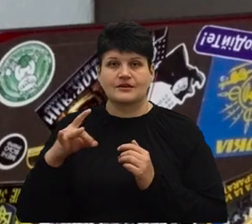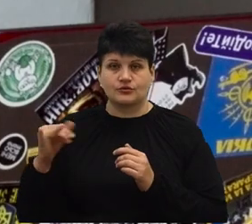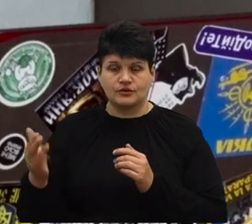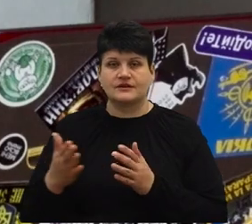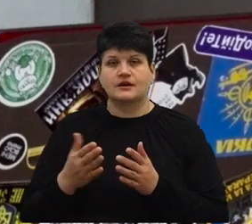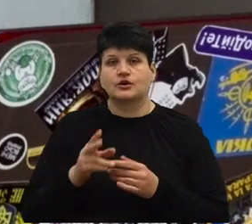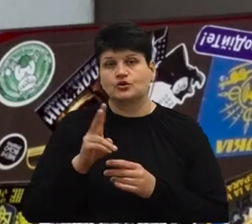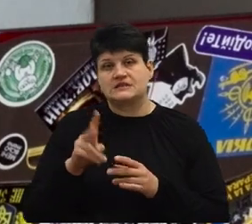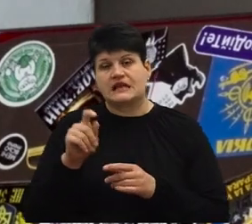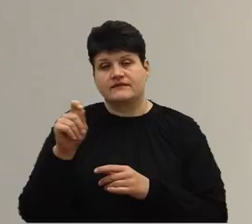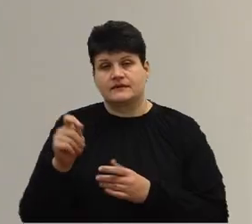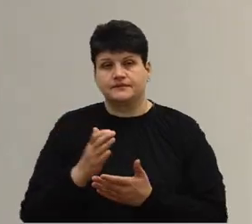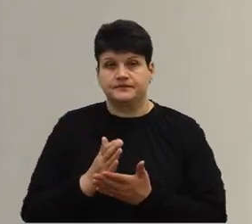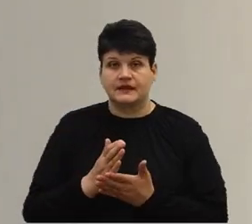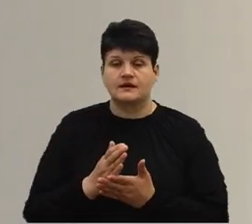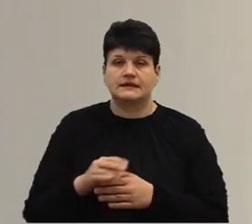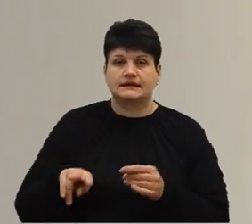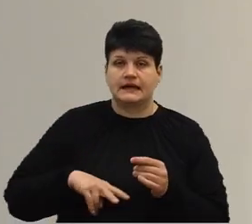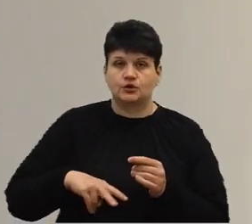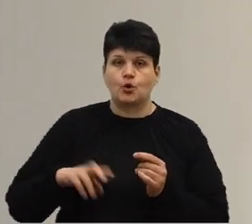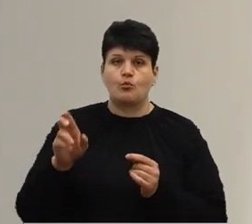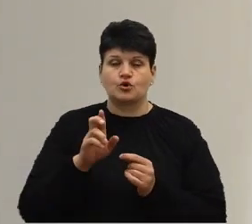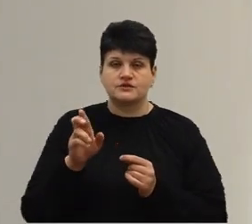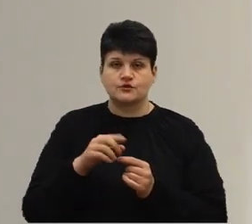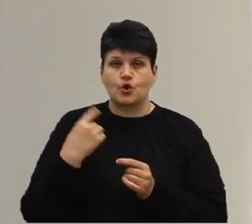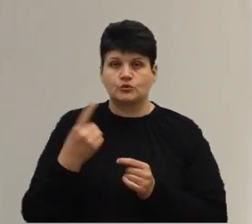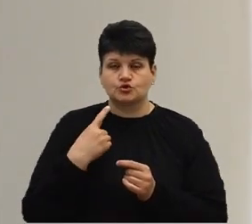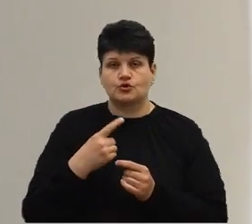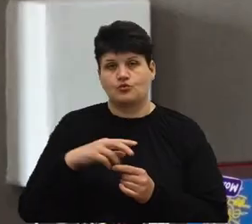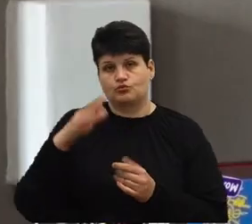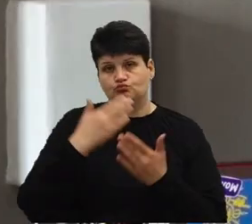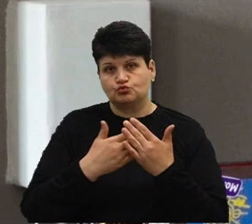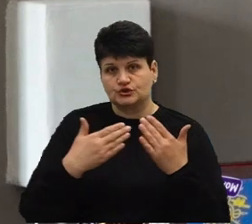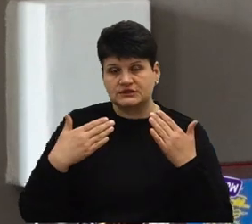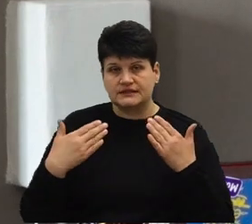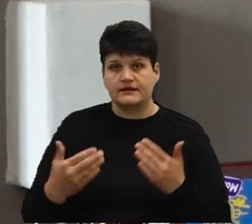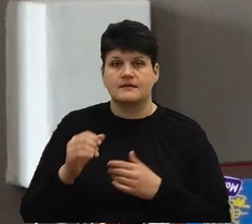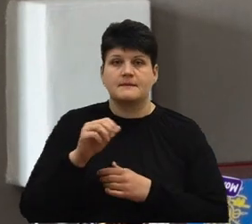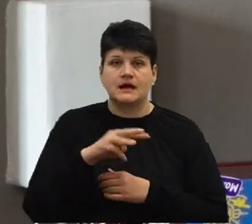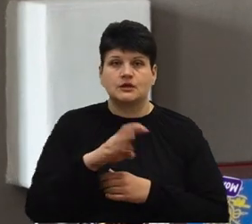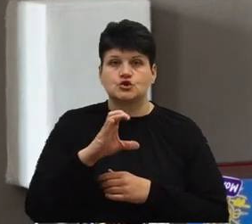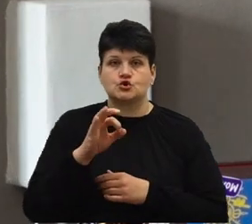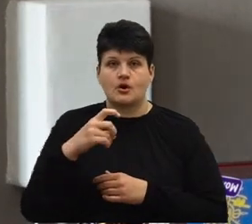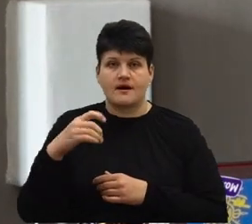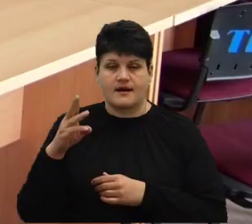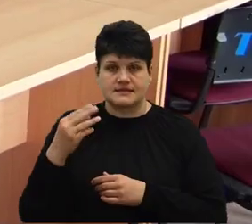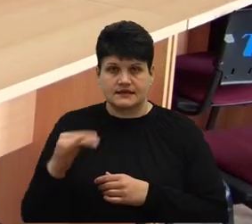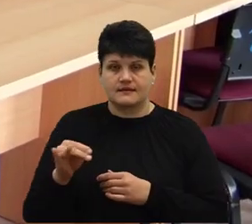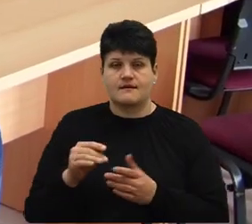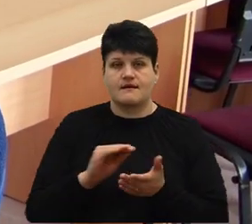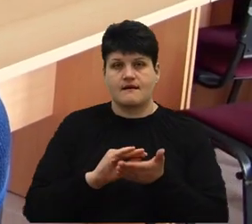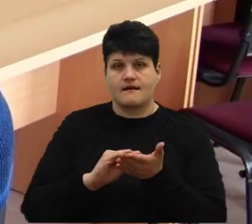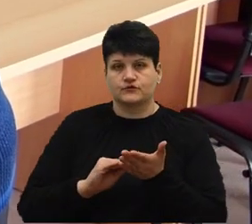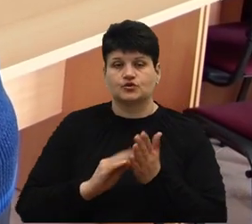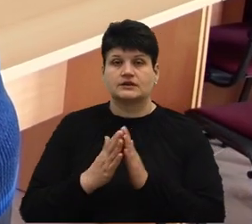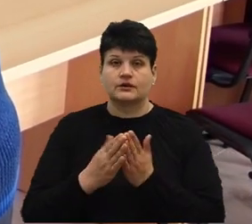зараз на війні каже Богдан строцин директор Борщівського обласного краєзнавчого музею археолог Михайло сохацький один із авторів книги Він показує